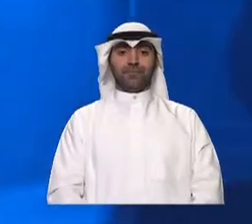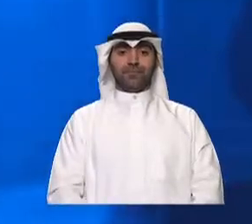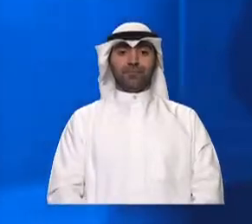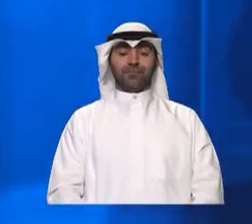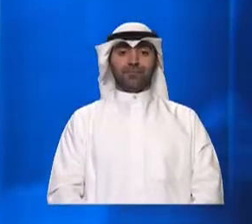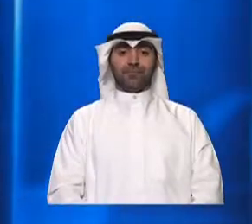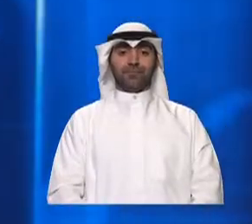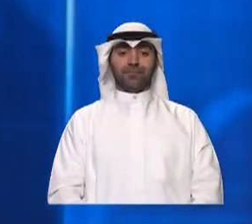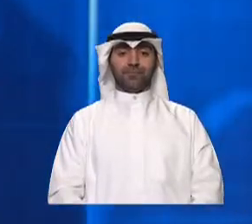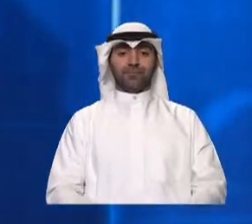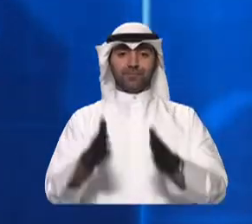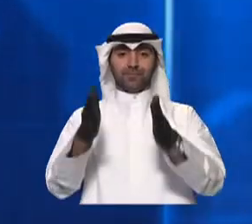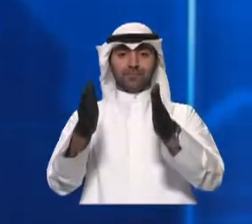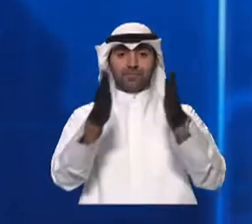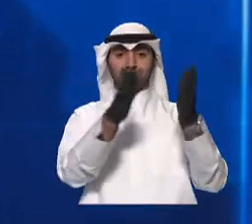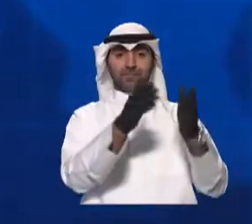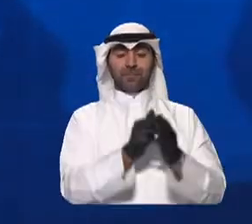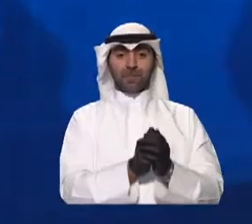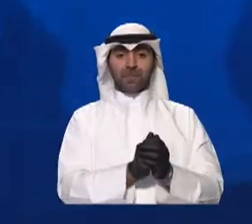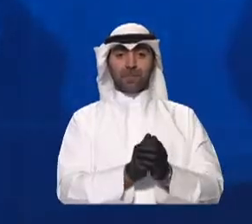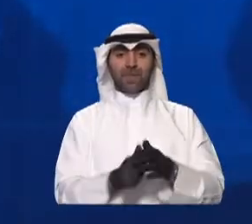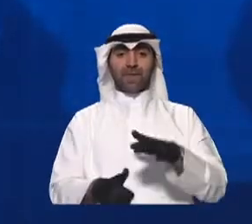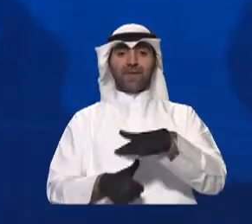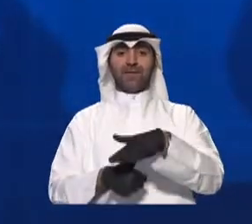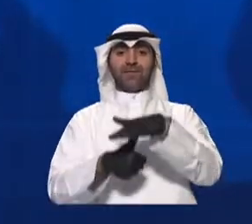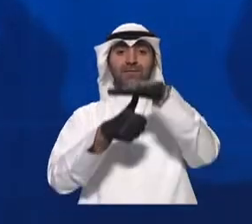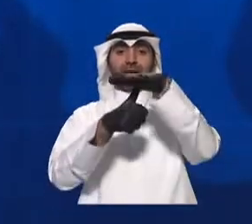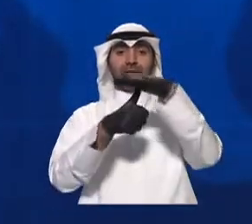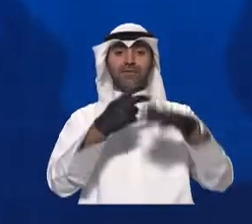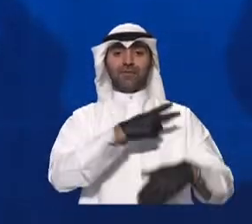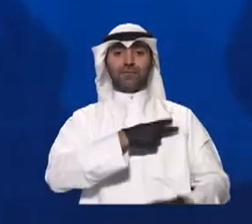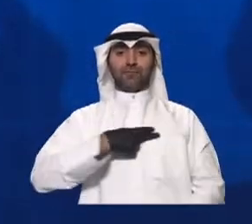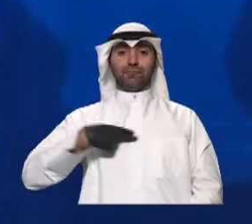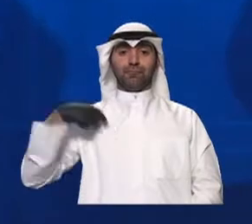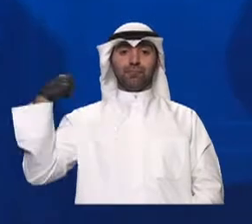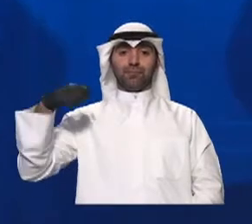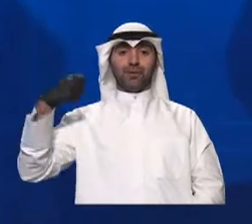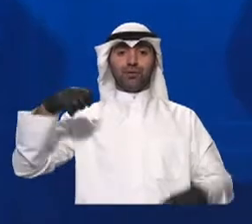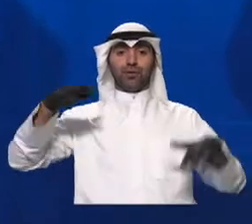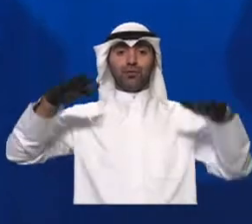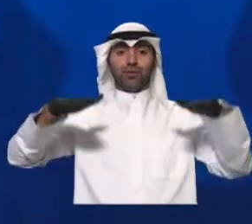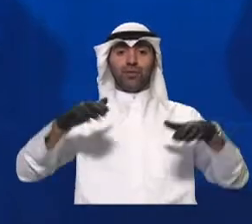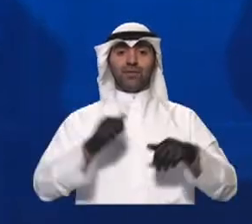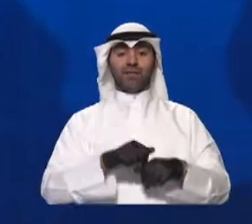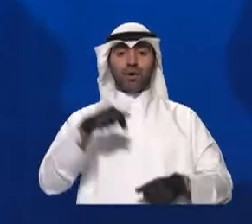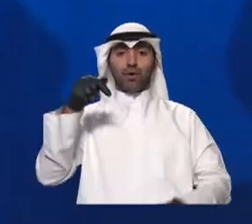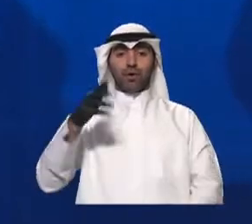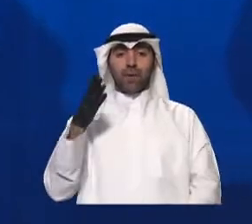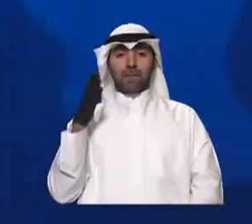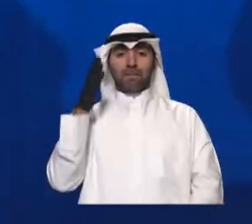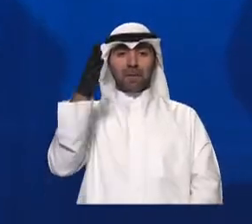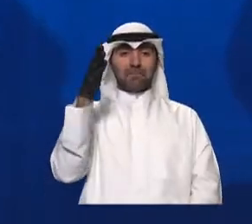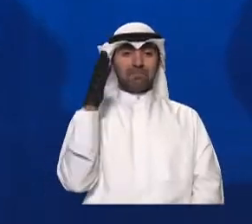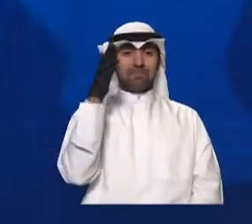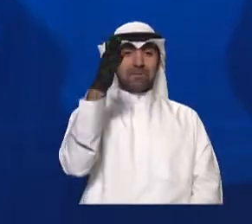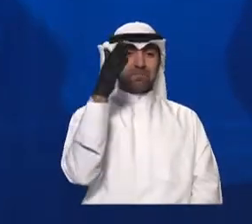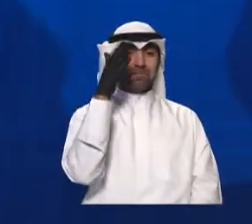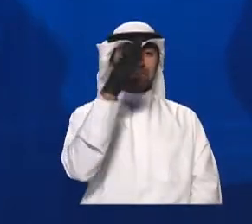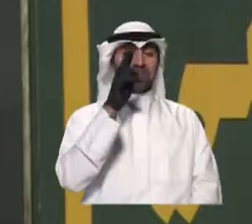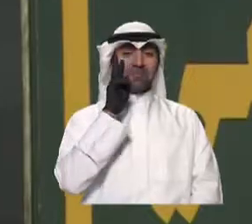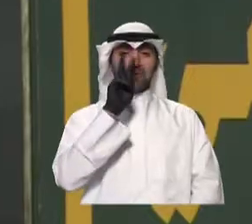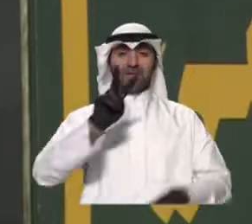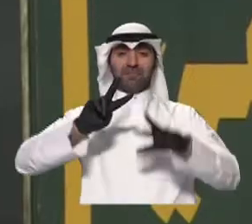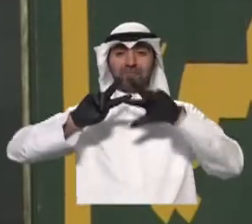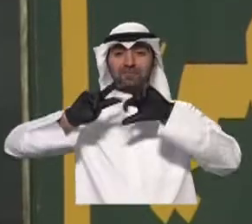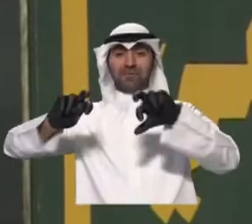قام سمو الشيخ صباح خالد الحمد الصباح رئيس مجلس الوزراء اليوم بزيارة لإحدى النقاط الأمنية التابعة للحرس